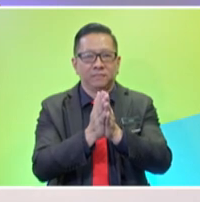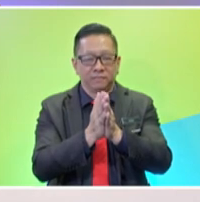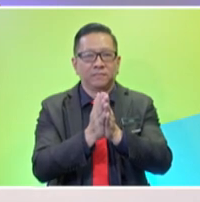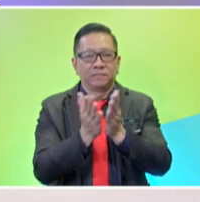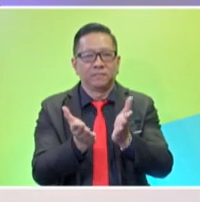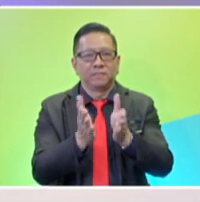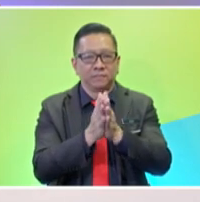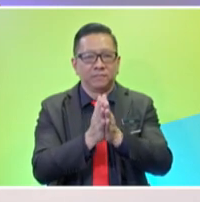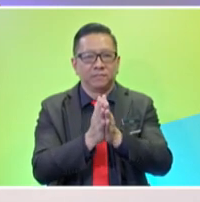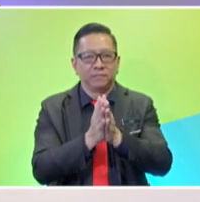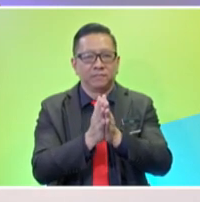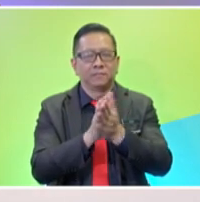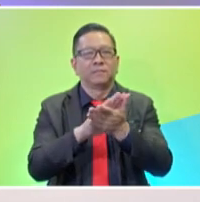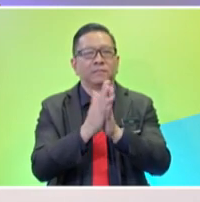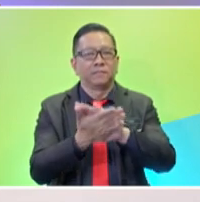jadi